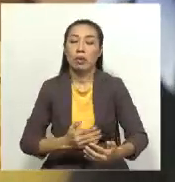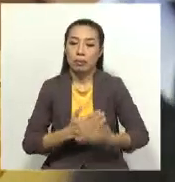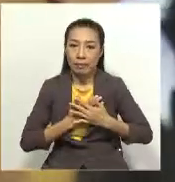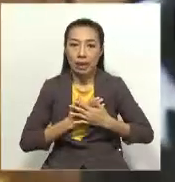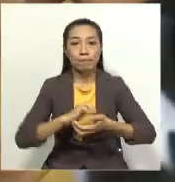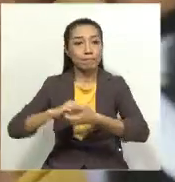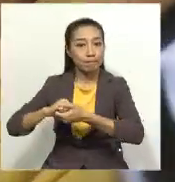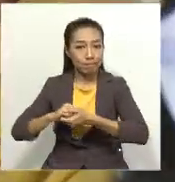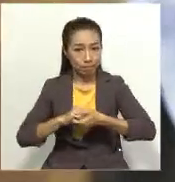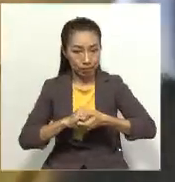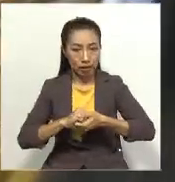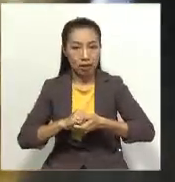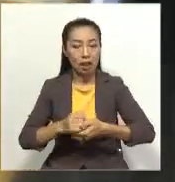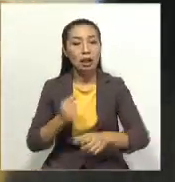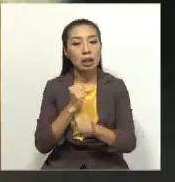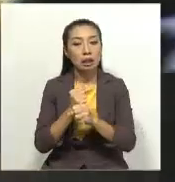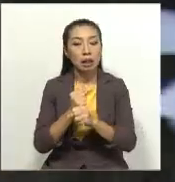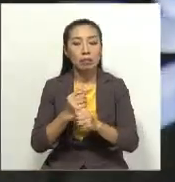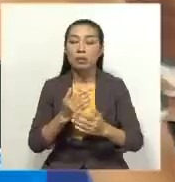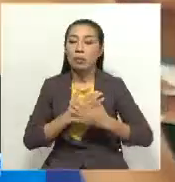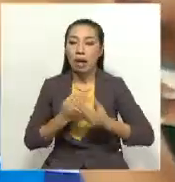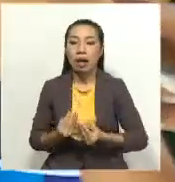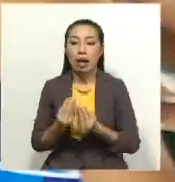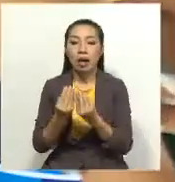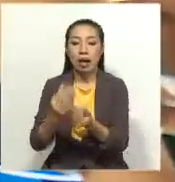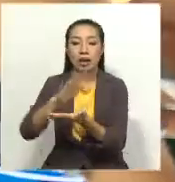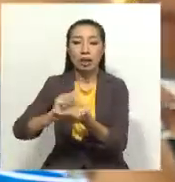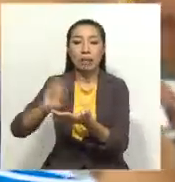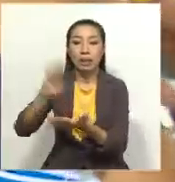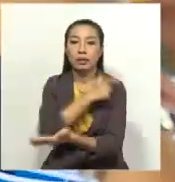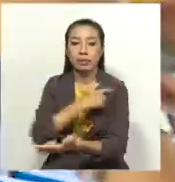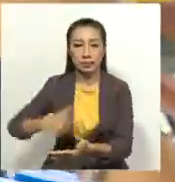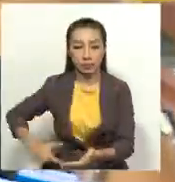สามัคคีรวมใจเป็นหนึ่งเดียวถวายความจงรักภักดีต่อสถาบันพระมหากษัตริย์ค่ะ